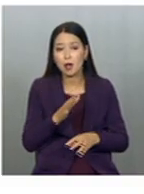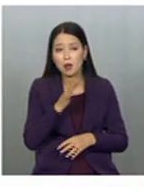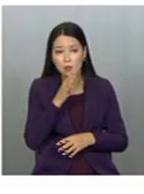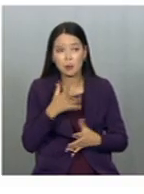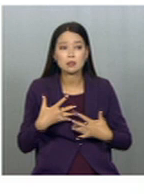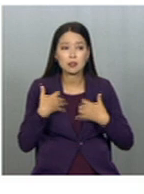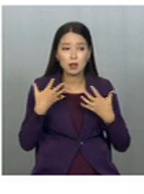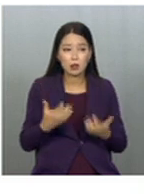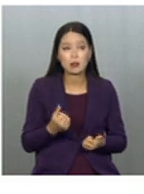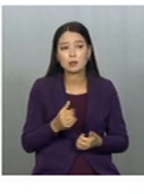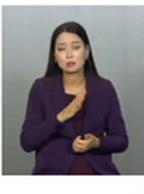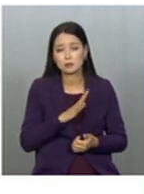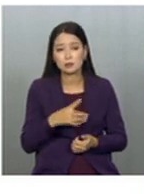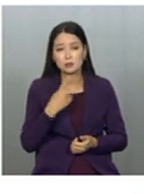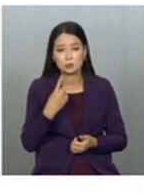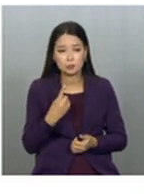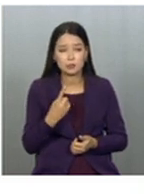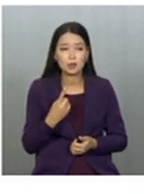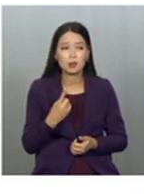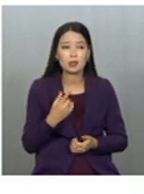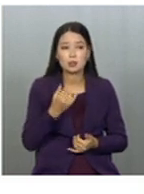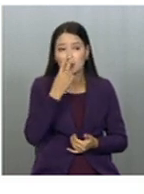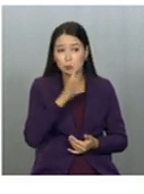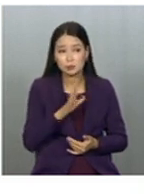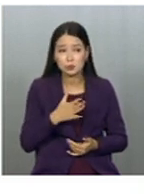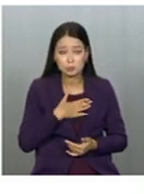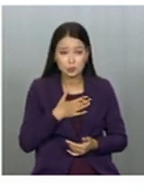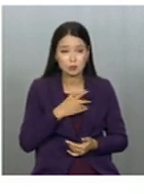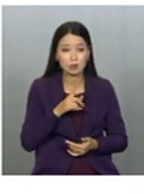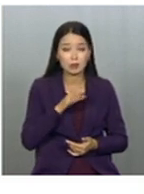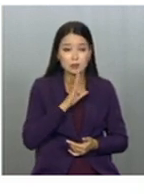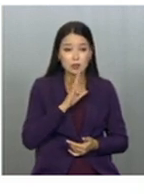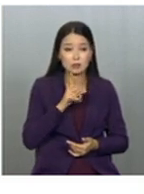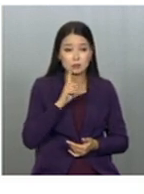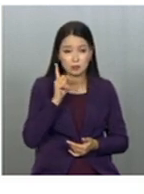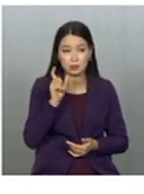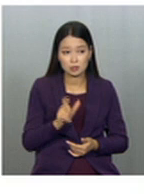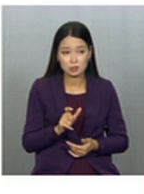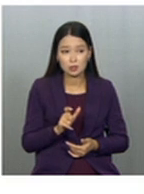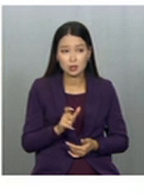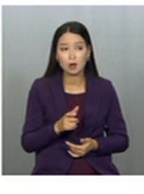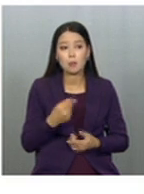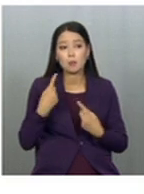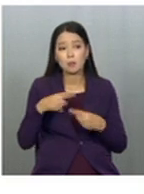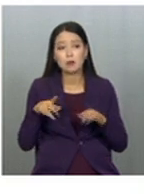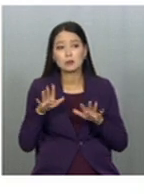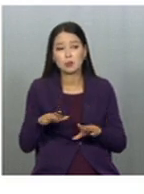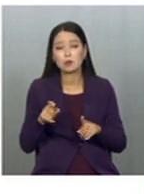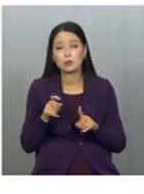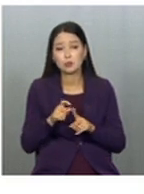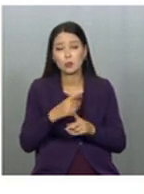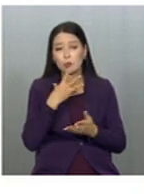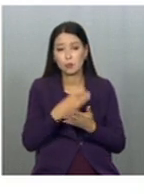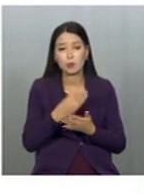кез болмадым бір тазаға, көрмейсіз менің неге көз жасымды дейді. Басқаға айырып бер өз басымды деп, жиен